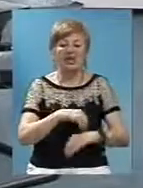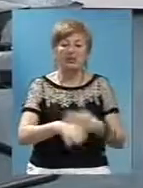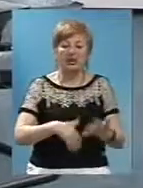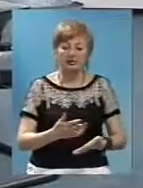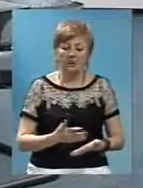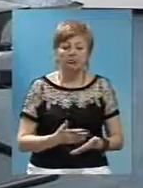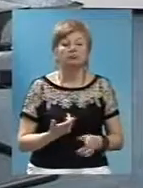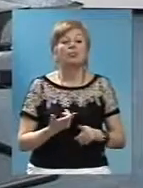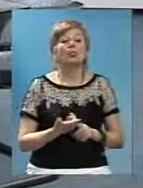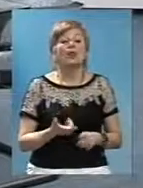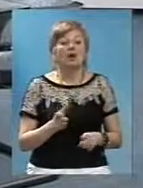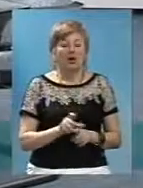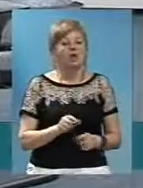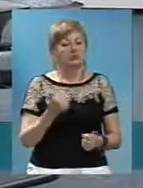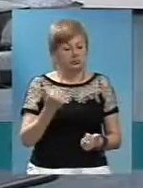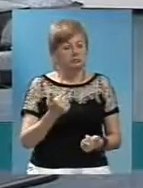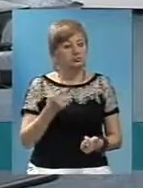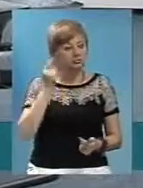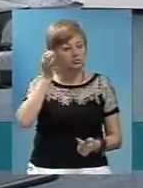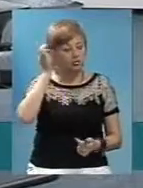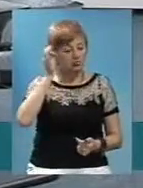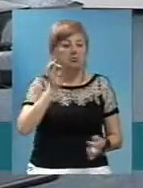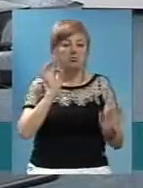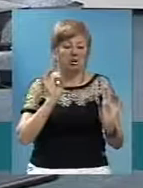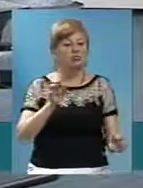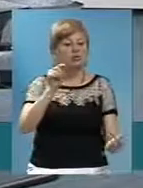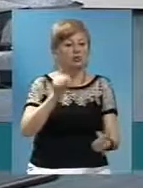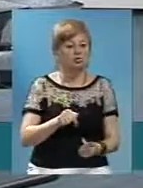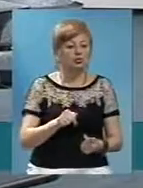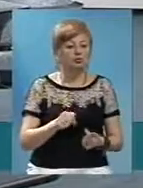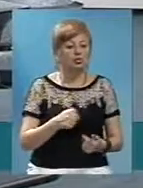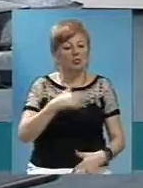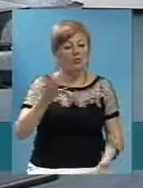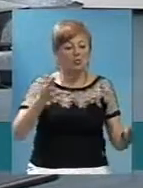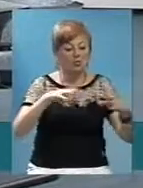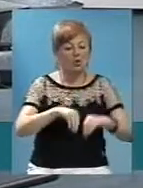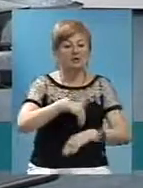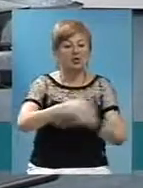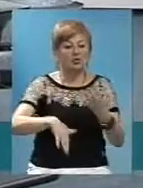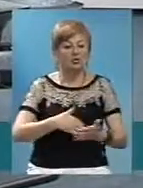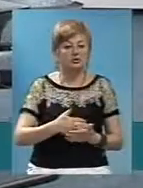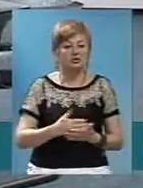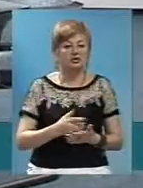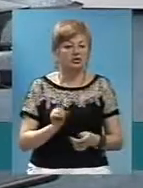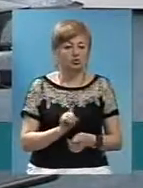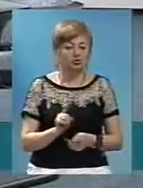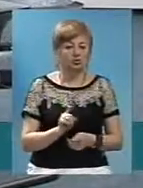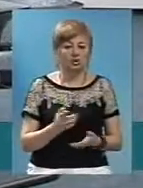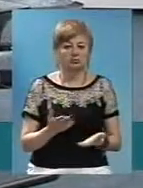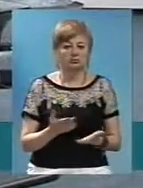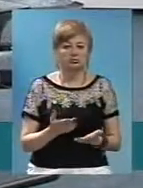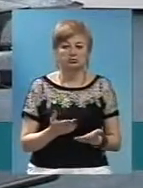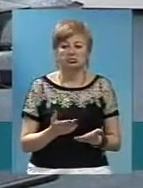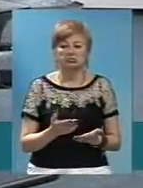дуже пасує і до цього явища. Воно гібридне, бо з одного боку йдеться про щось брутальне, а